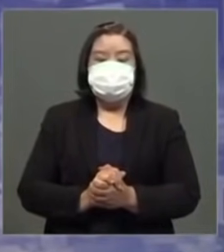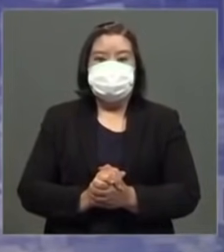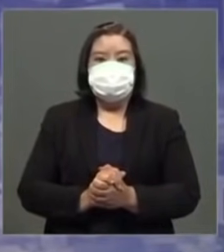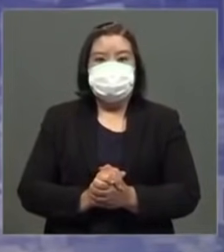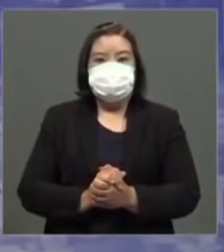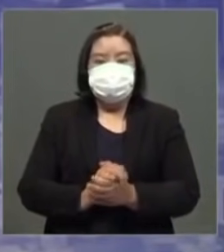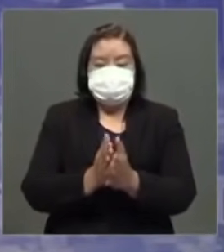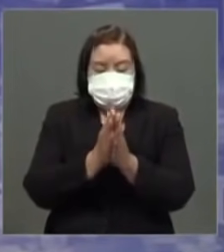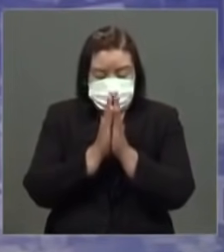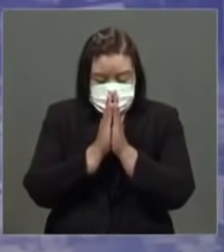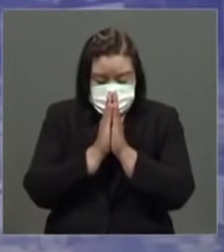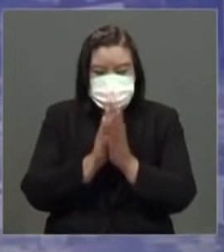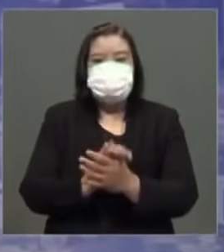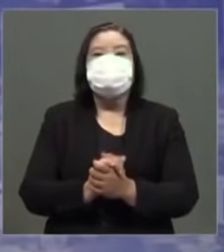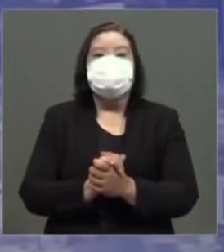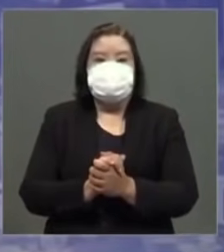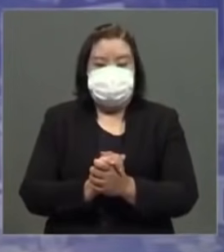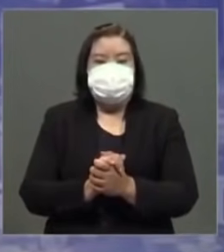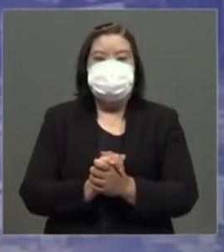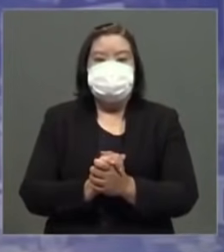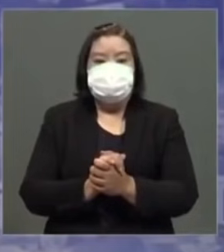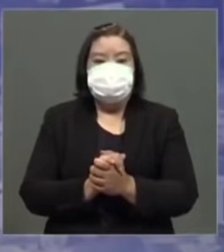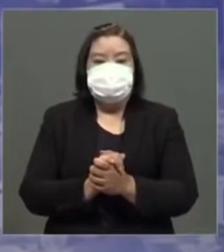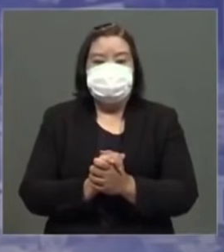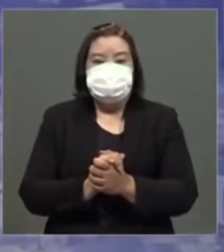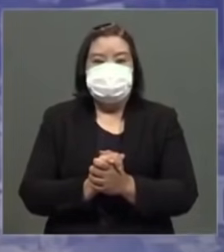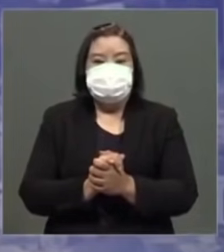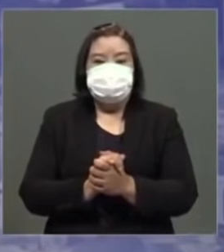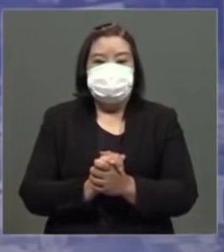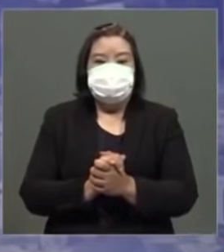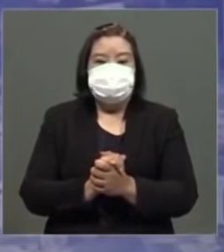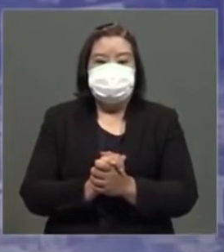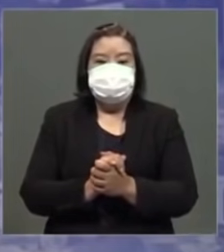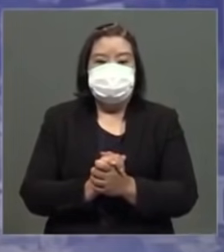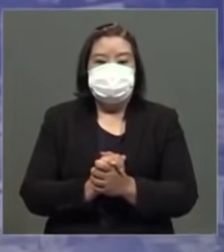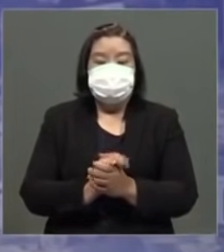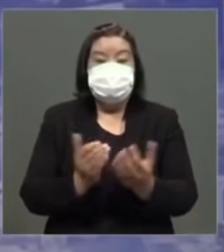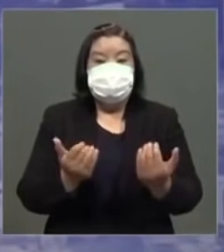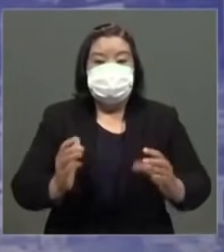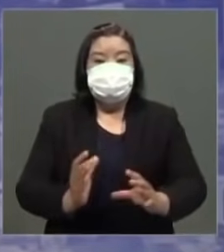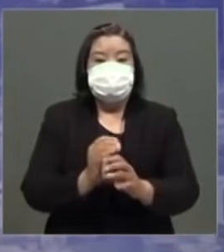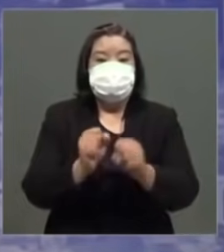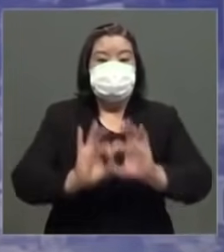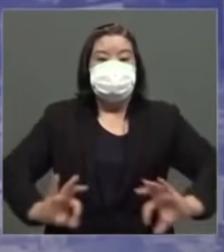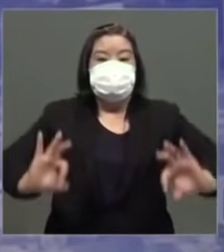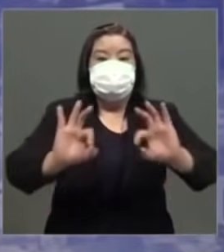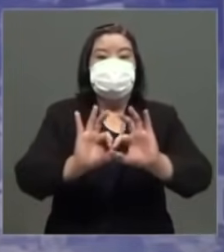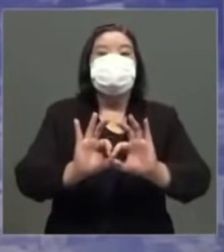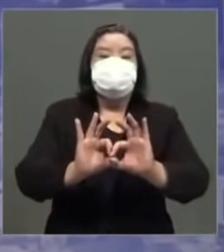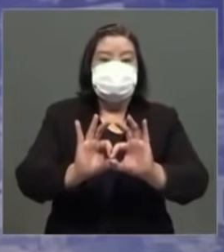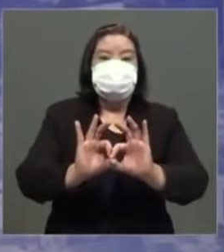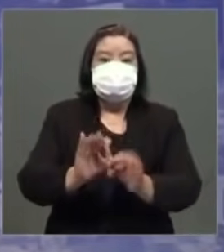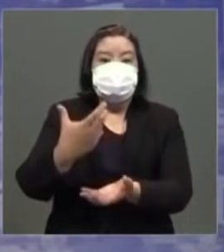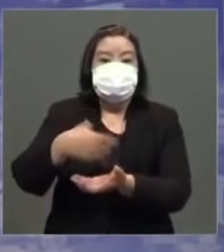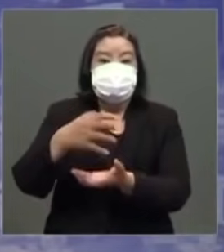สวัสดีครับพี่น้องประชาชนที่เคารพรักทุกท่านครับครับวันนี้ก็มีสรุปสาระสำคัญที่ทางการ